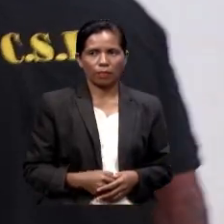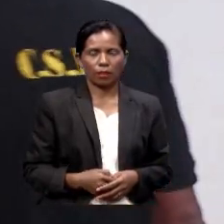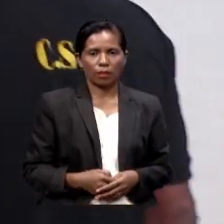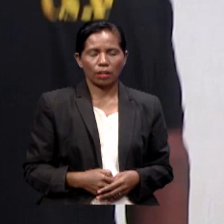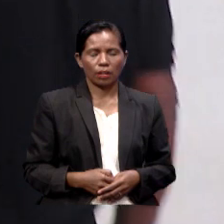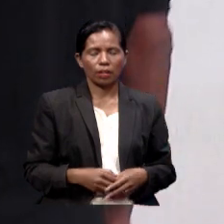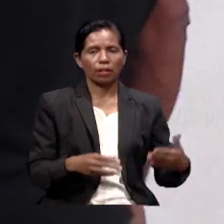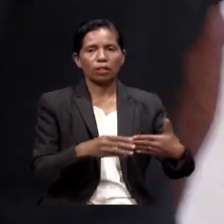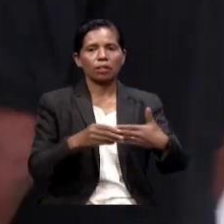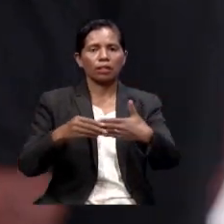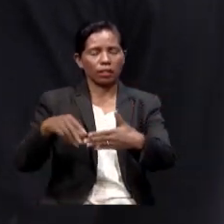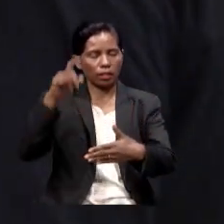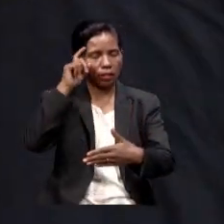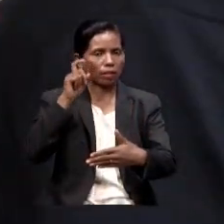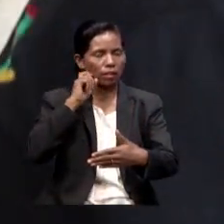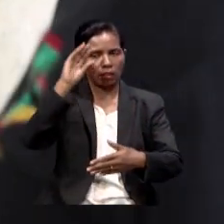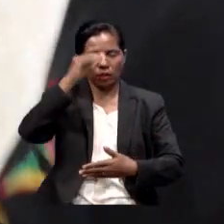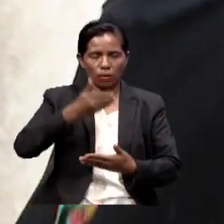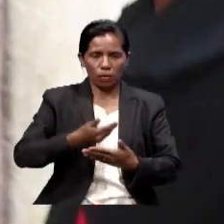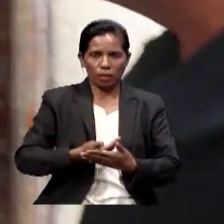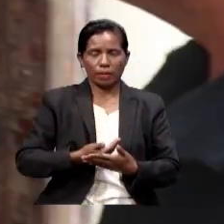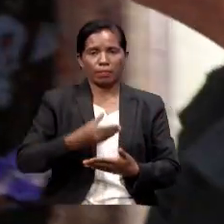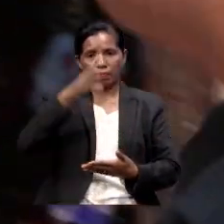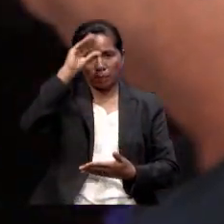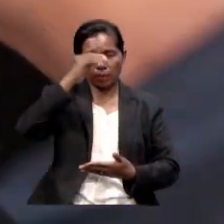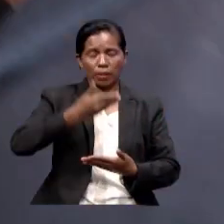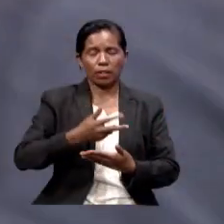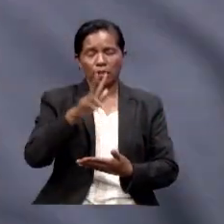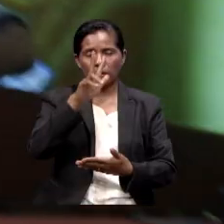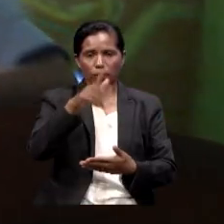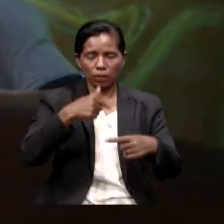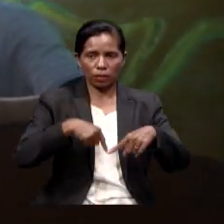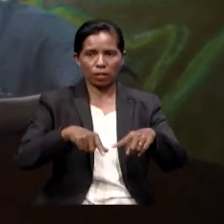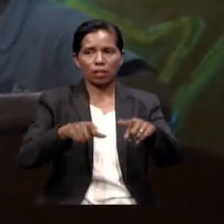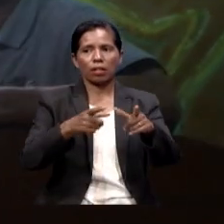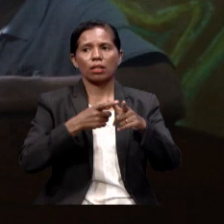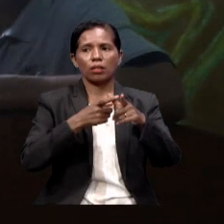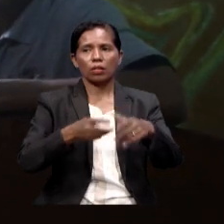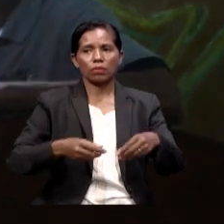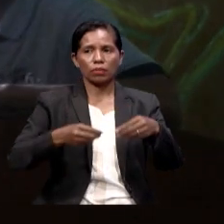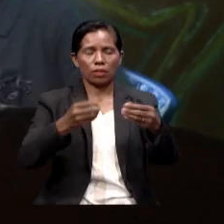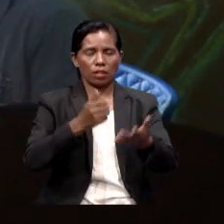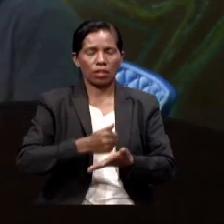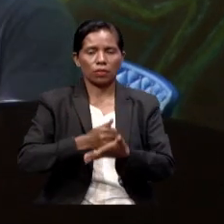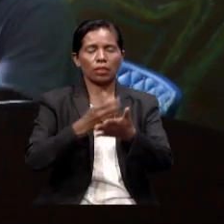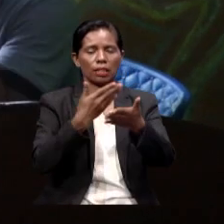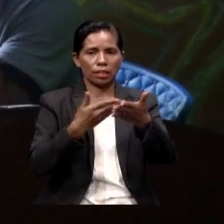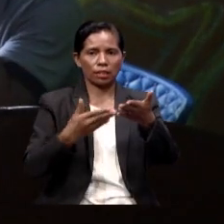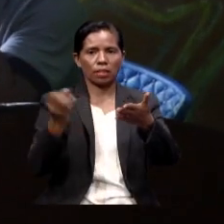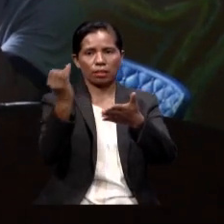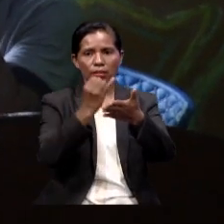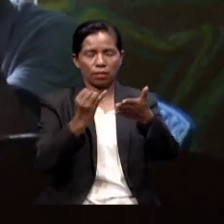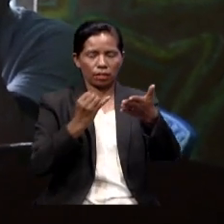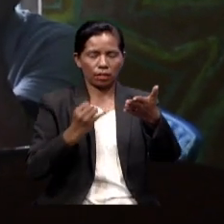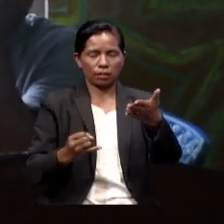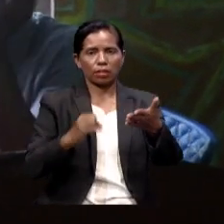Líder nasional Kairala Senos Maung Neoan Manena Intolu diretamente hakat bailo klaran hori fo apoio material pinta ba pintor